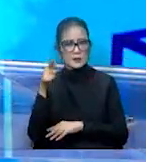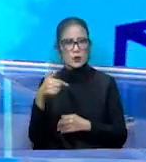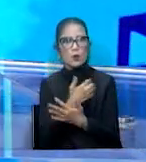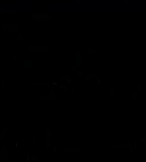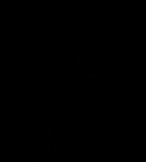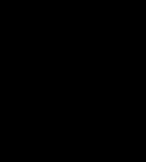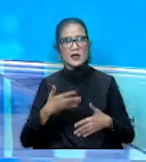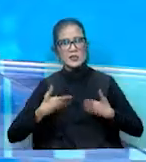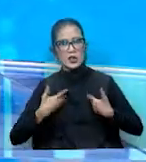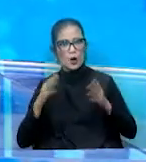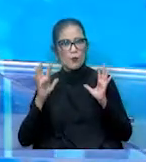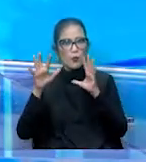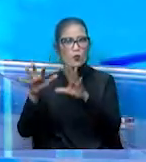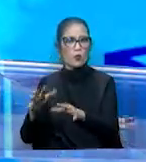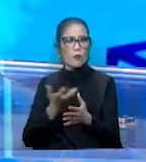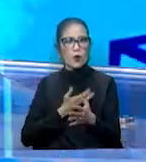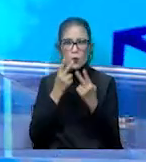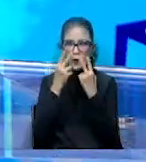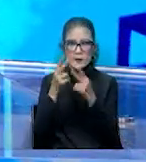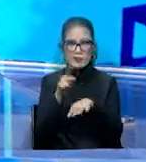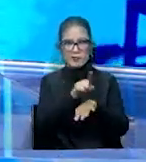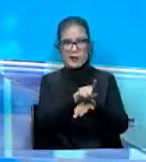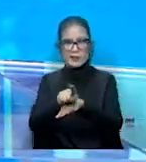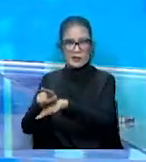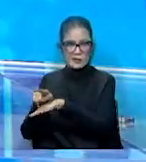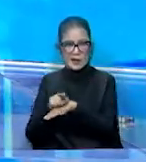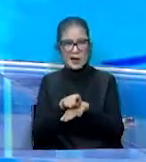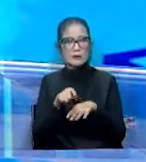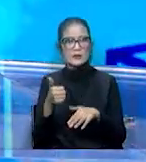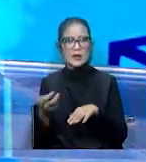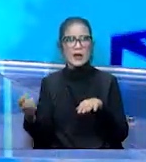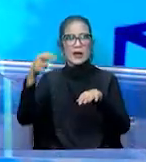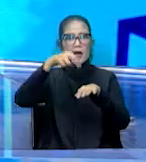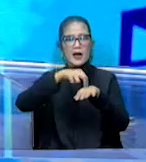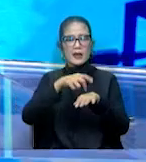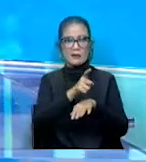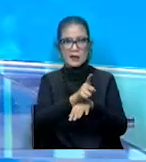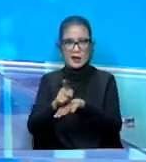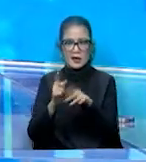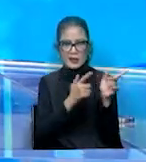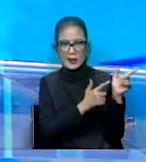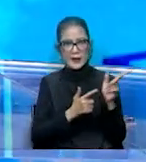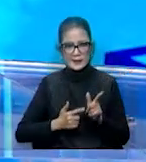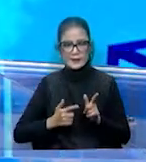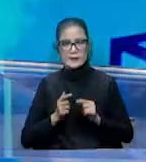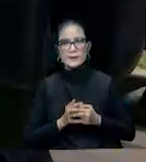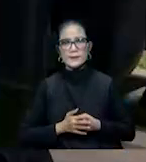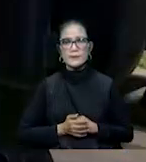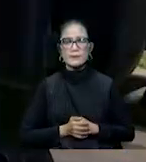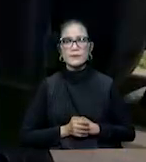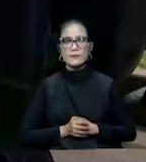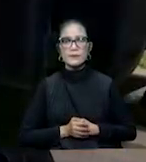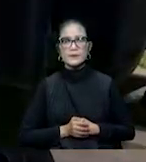berbondong-bondong datang untuk lielihat puluhan tank tempur dan rudal bahkan bisa naik ke atas kendaraan taktis TNI biasanya